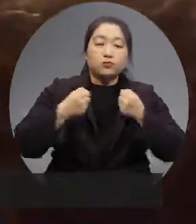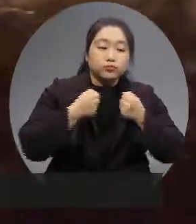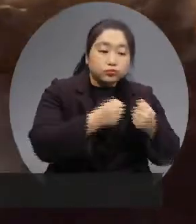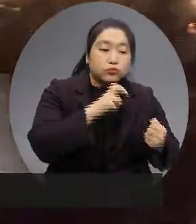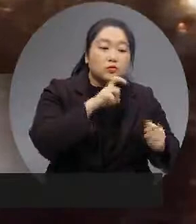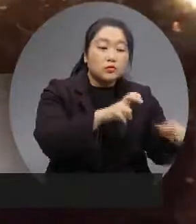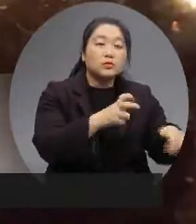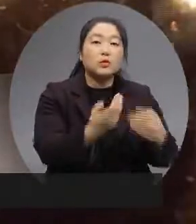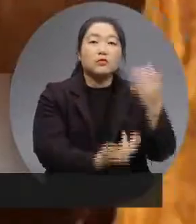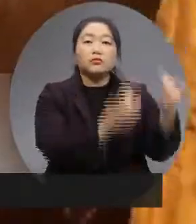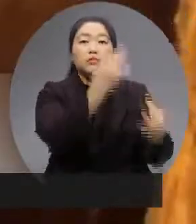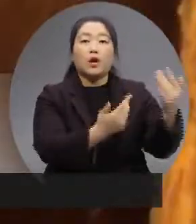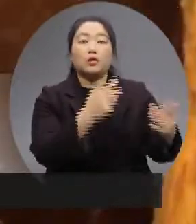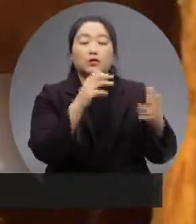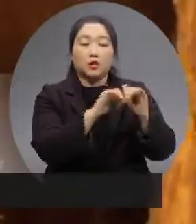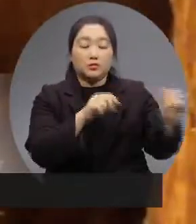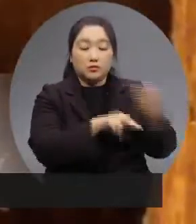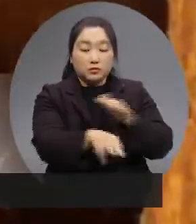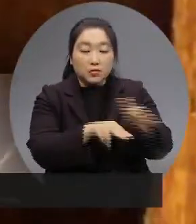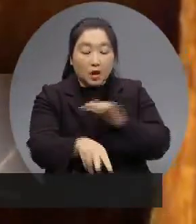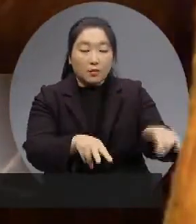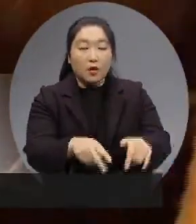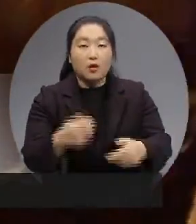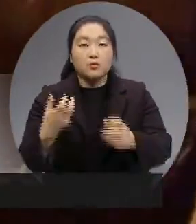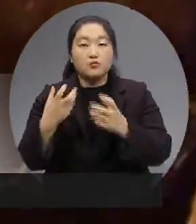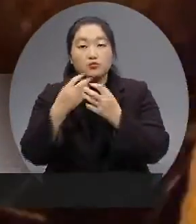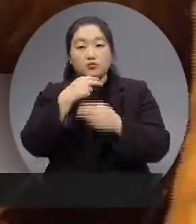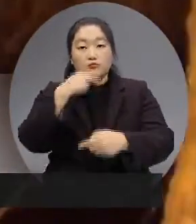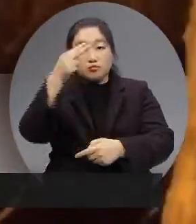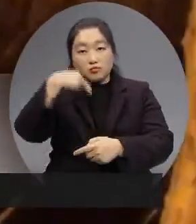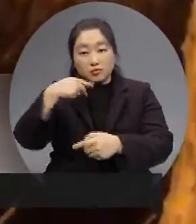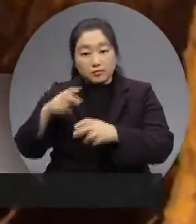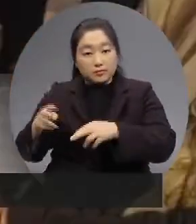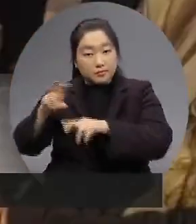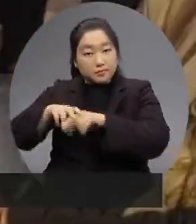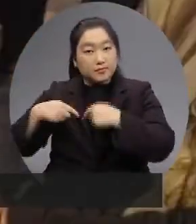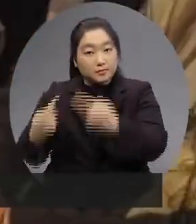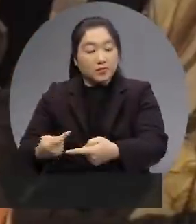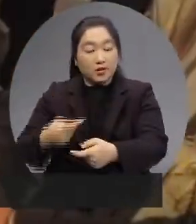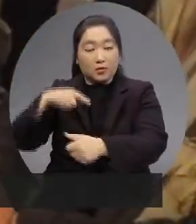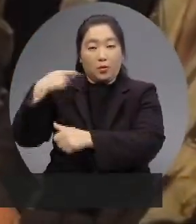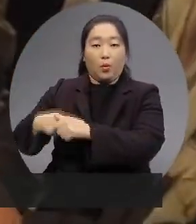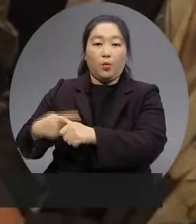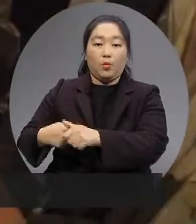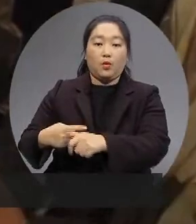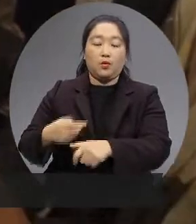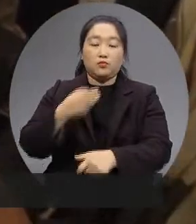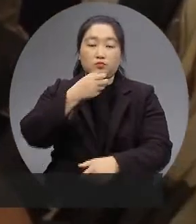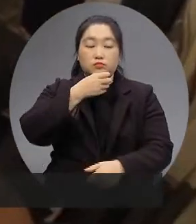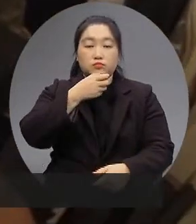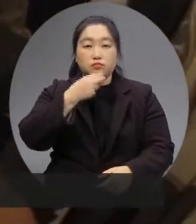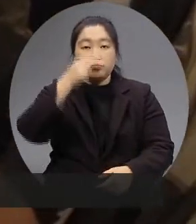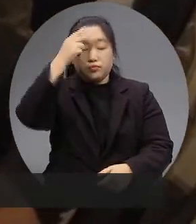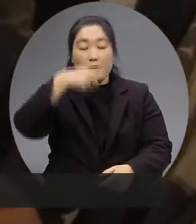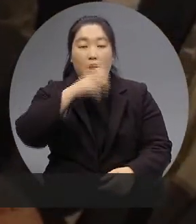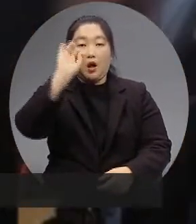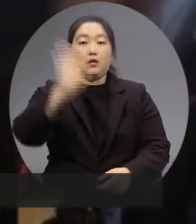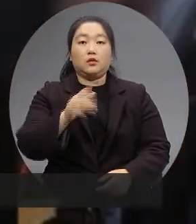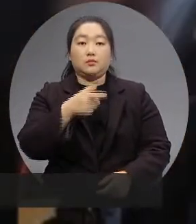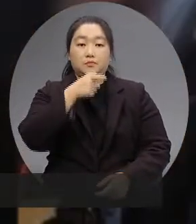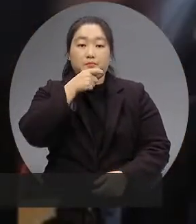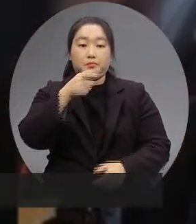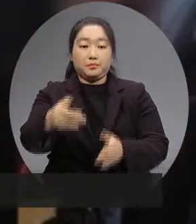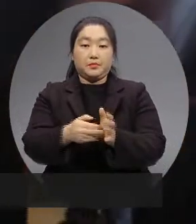산불이나 주민 대피령이 내려졌는데 술자리에 참석해 비판받았습니다. 술을 마시지 않고 입에만 가져다 댔다는